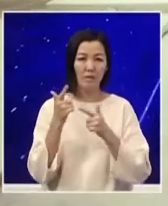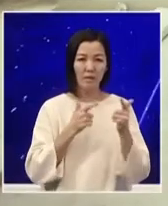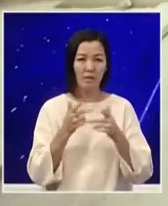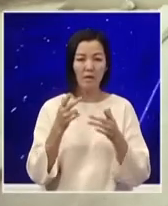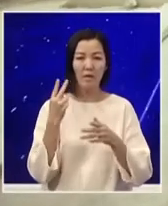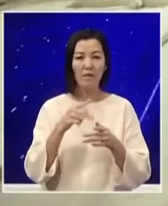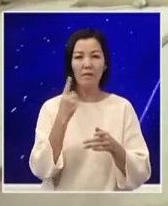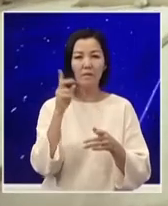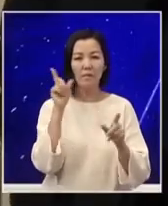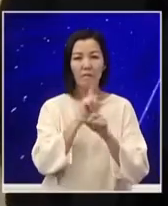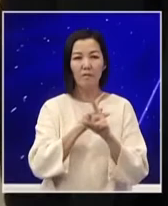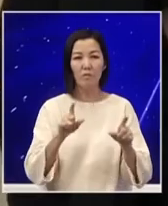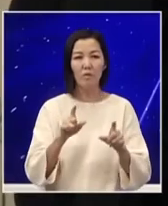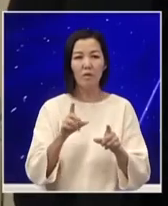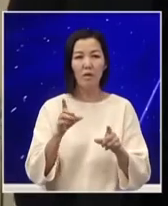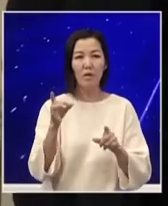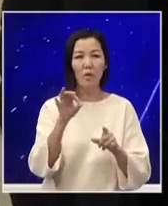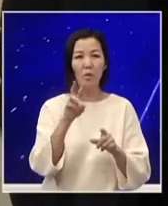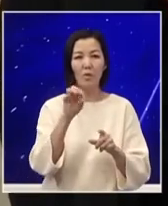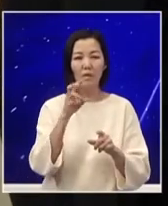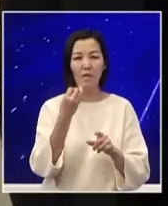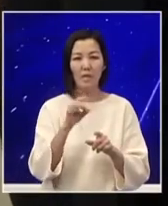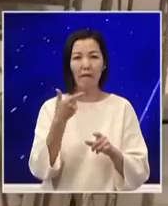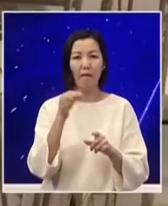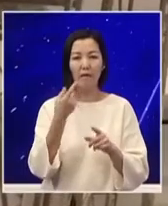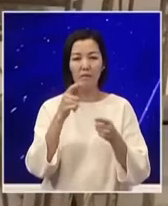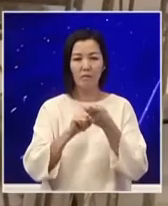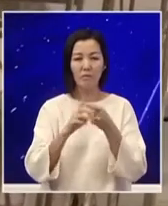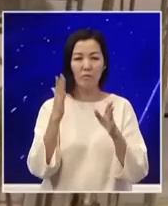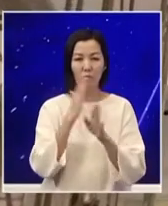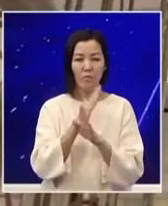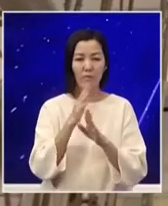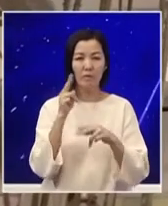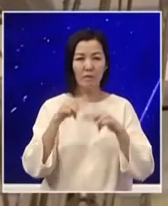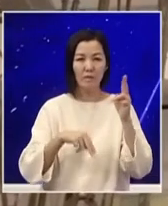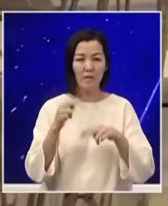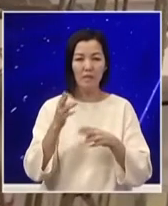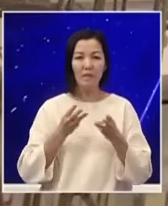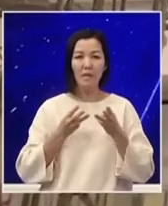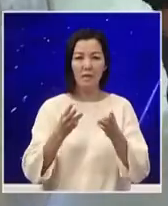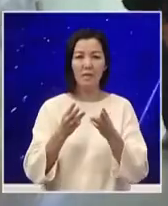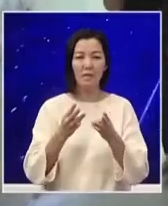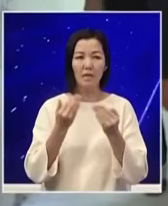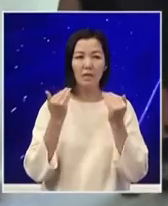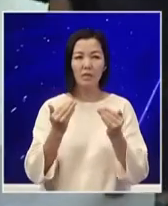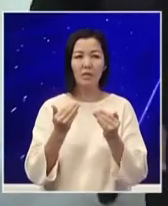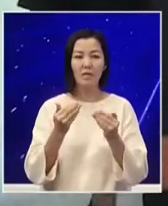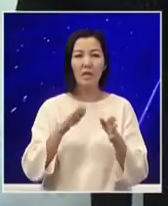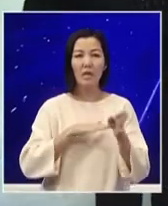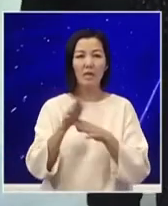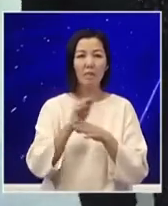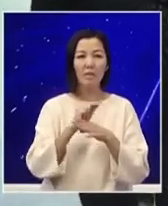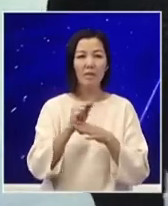Двадцать первая школа Вытяная станет первой в регионе, подключенной к голубому топливу. Сейчас ведется строительство котельной и прокладка труб. Капитальный ремонт